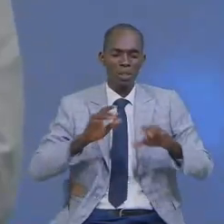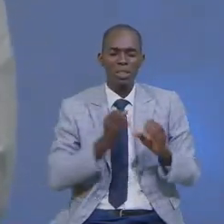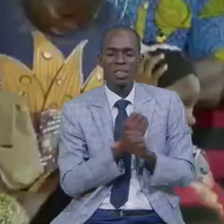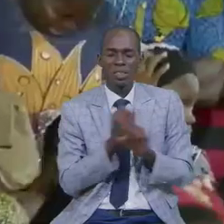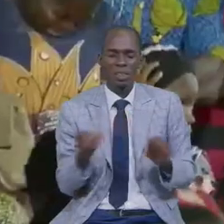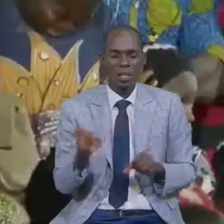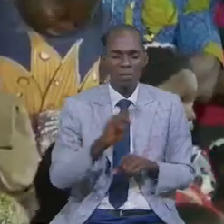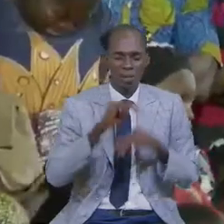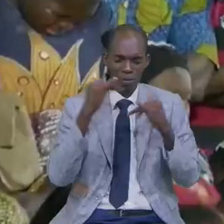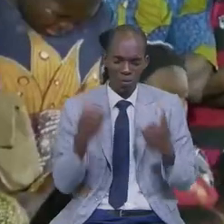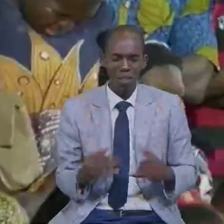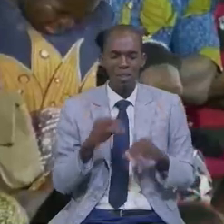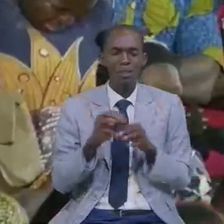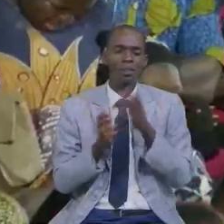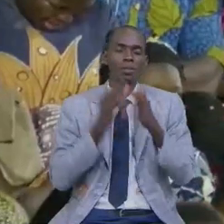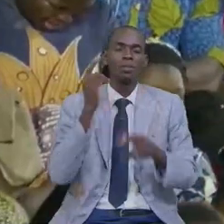de Jésus.